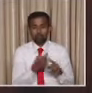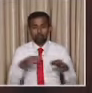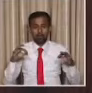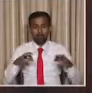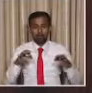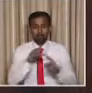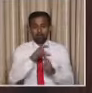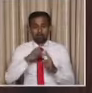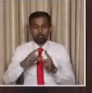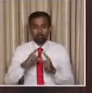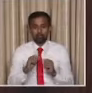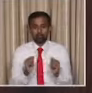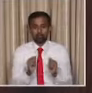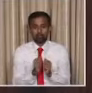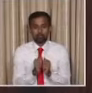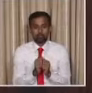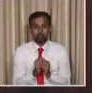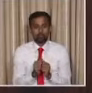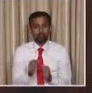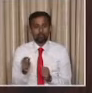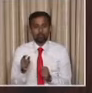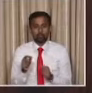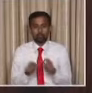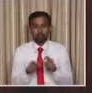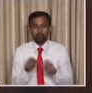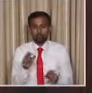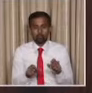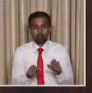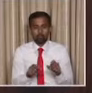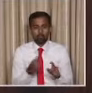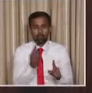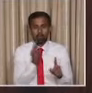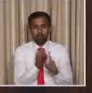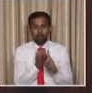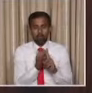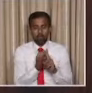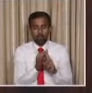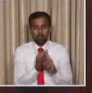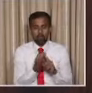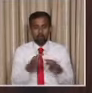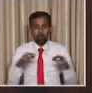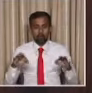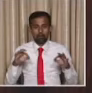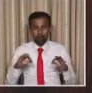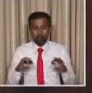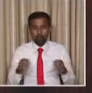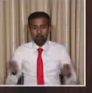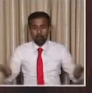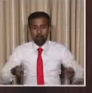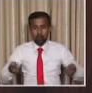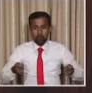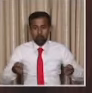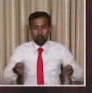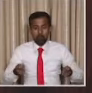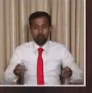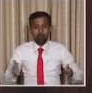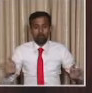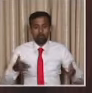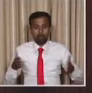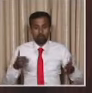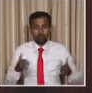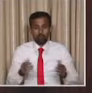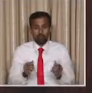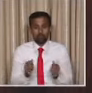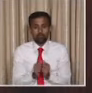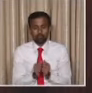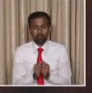සම්ප්‍රදායේ වෘත්තියක් ලෙස නියැලෙන කලාකරුවන් දළදා මාලිගාවේ නර්තන හා වාදන ශිල්පීන් තේවා හා වෘත්තිය කටයුතු